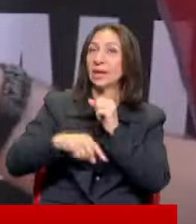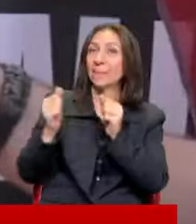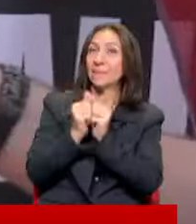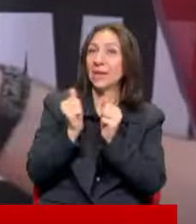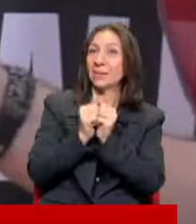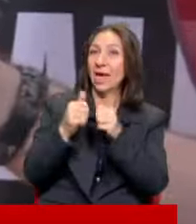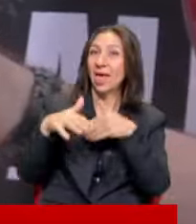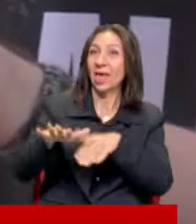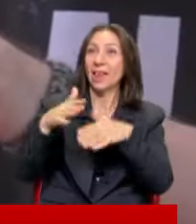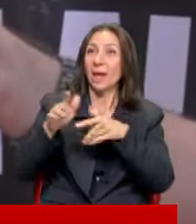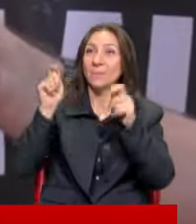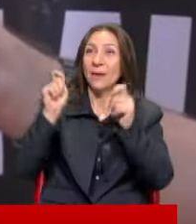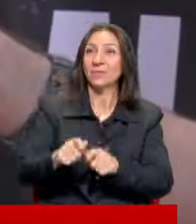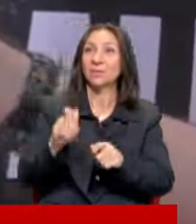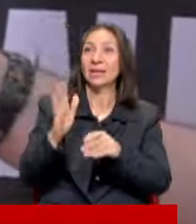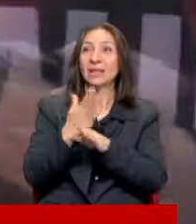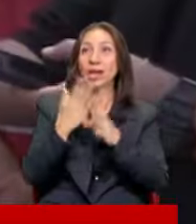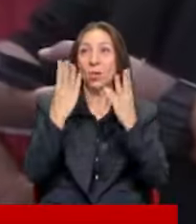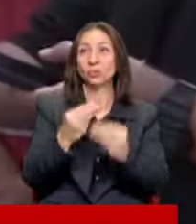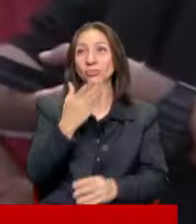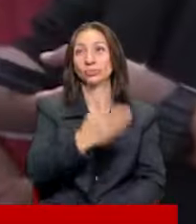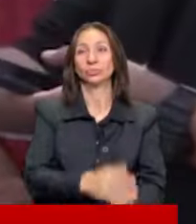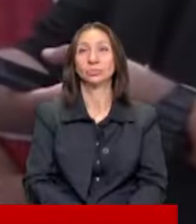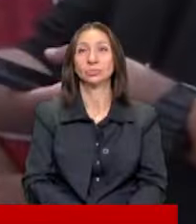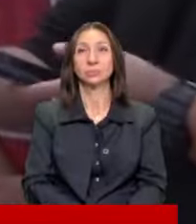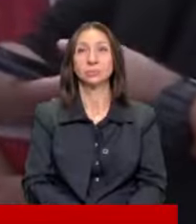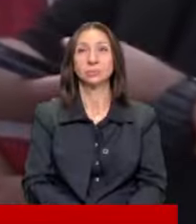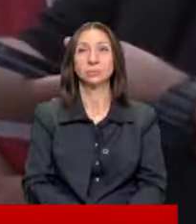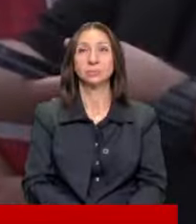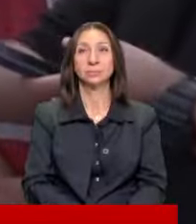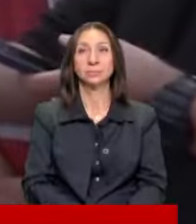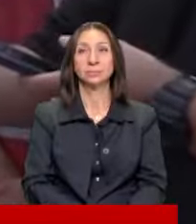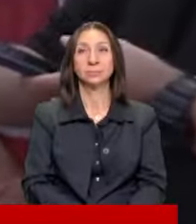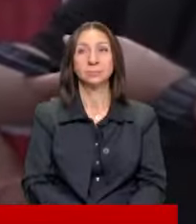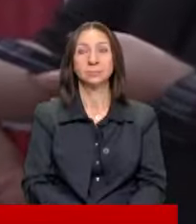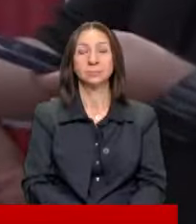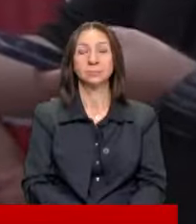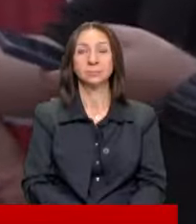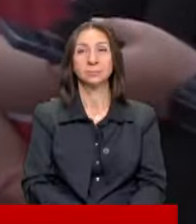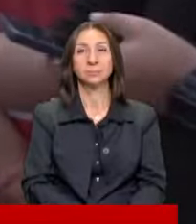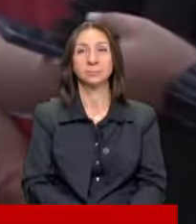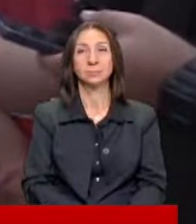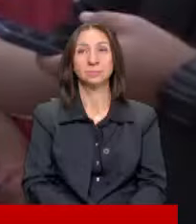beraber Eylem yapar hale getirdin batılar bizi